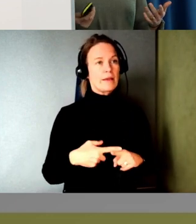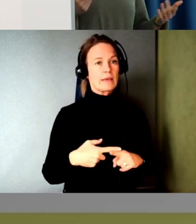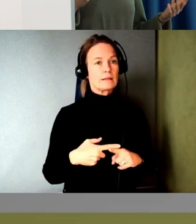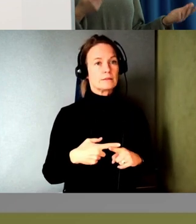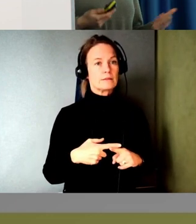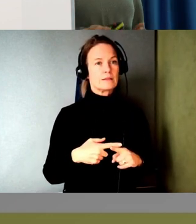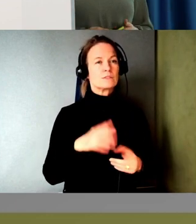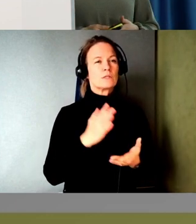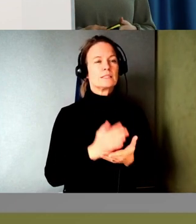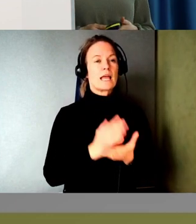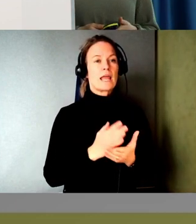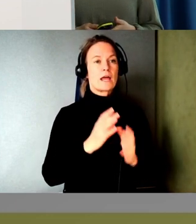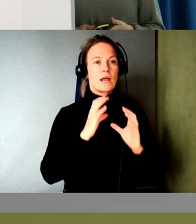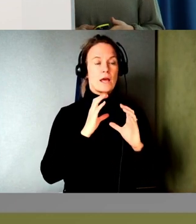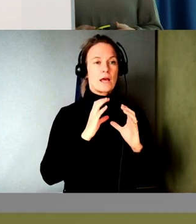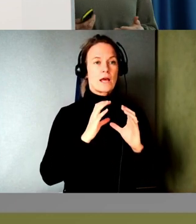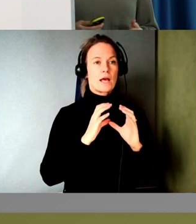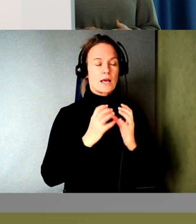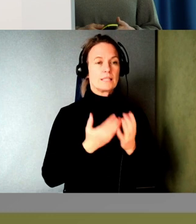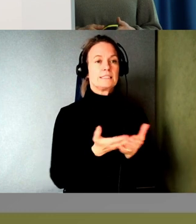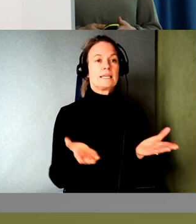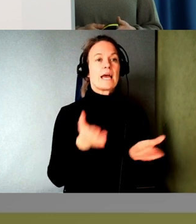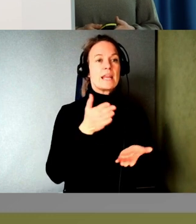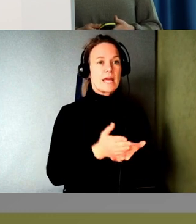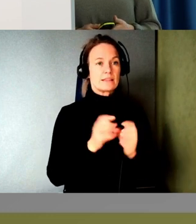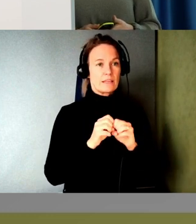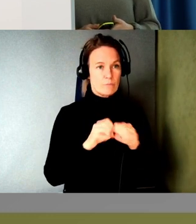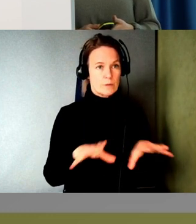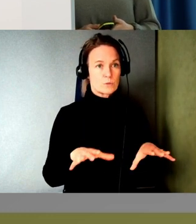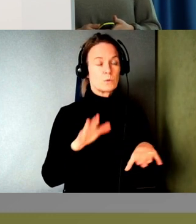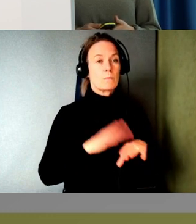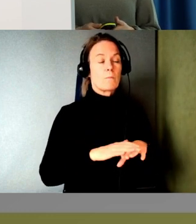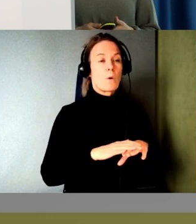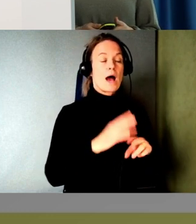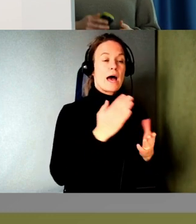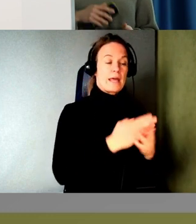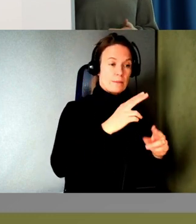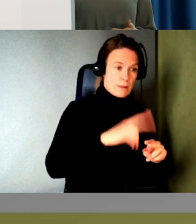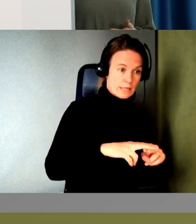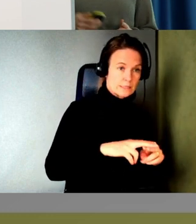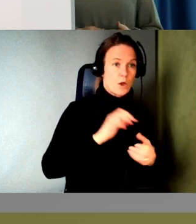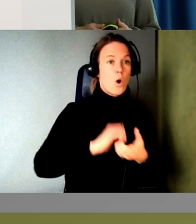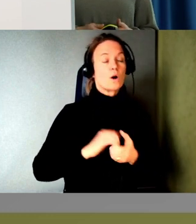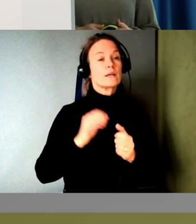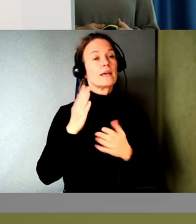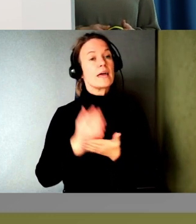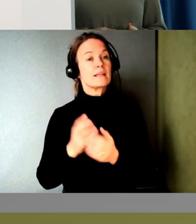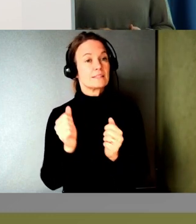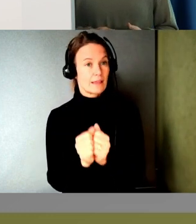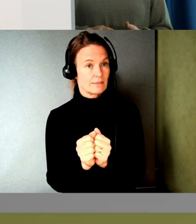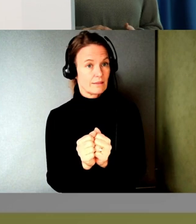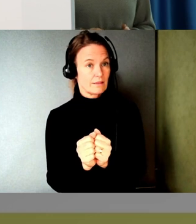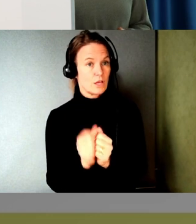kommunicera rätt information på rätt plats och också på rätt sätt eh för att då guida